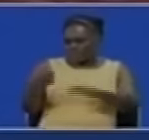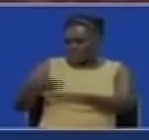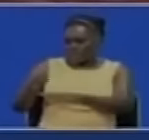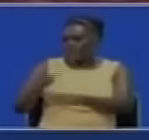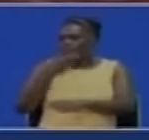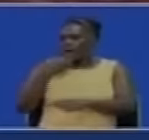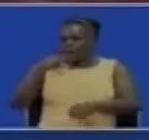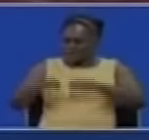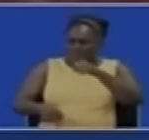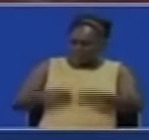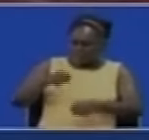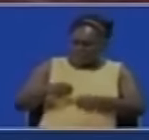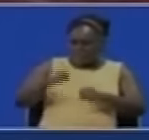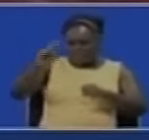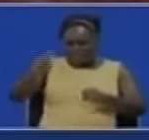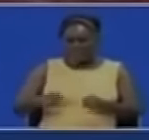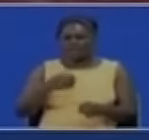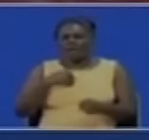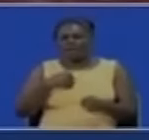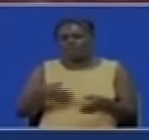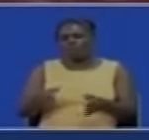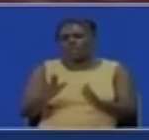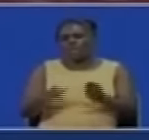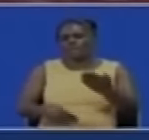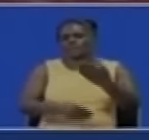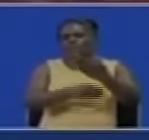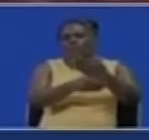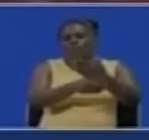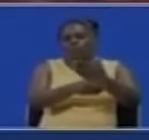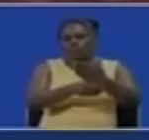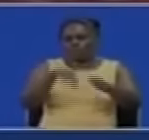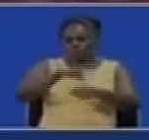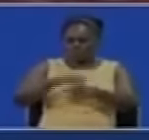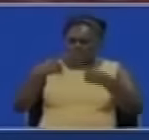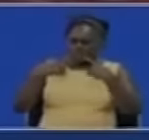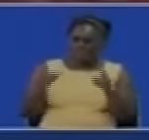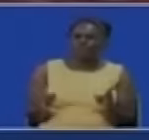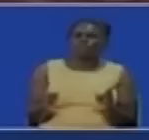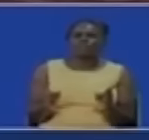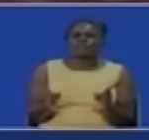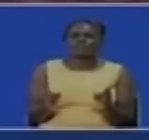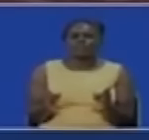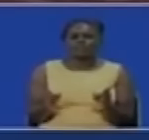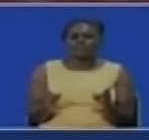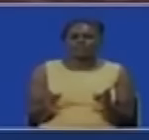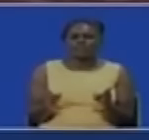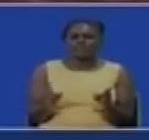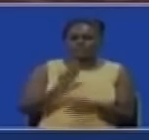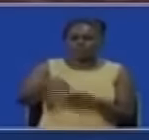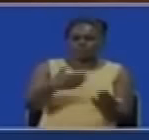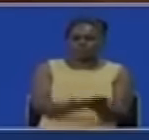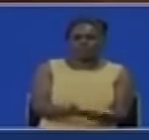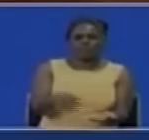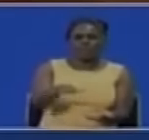motorcycle or otherwise, we must have a way of getting the results to where they should